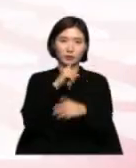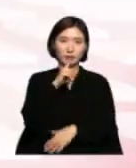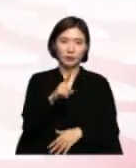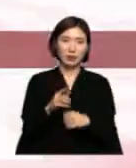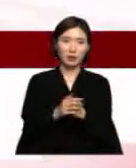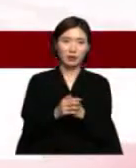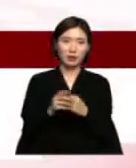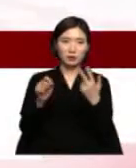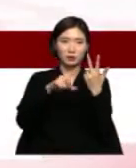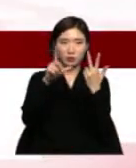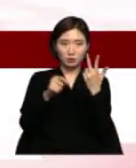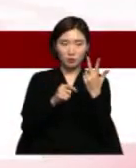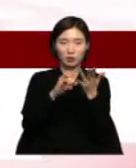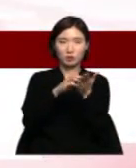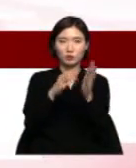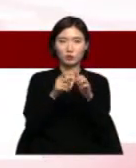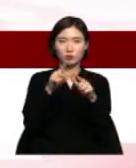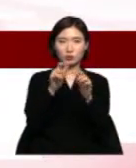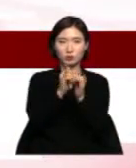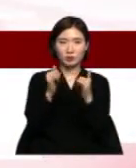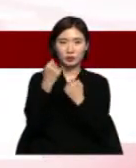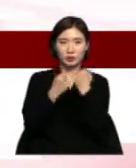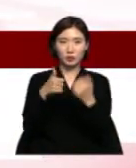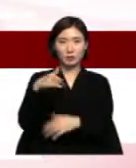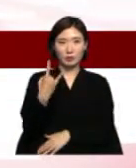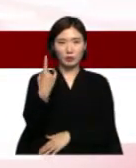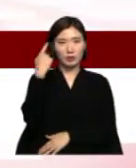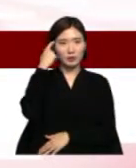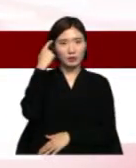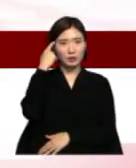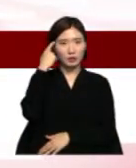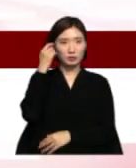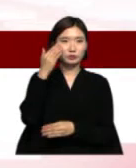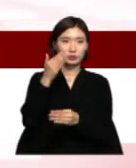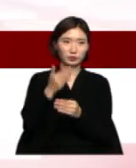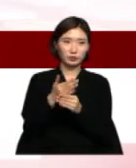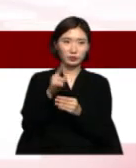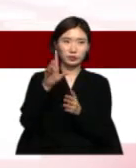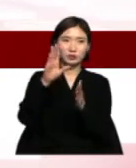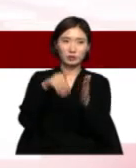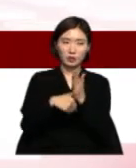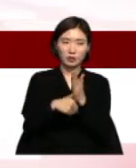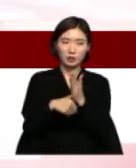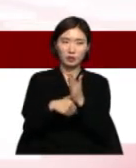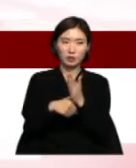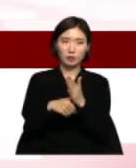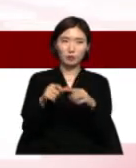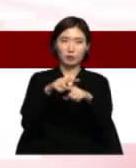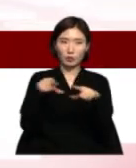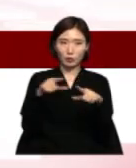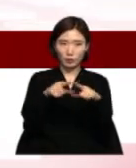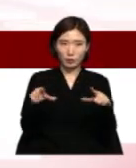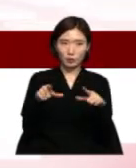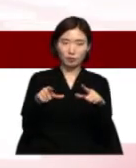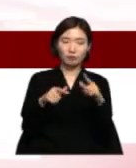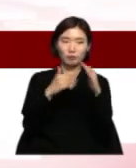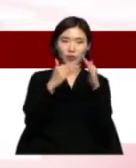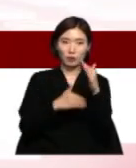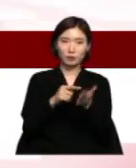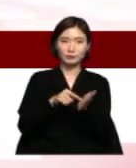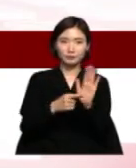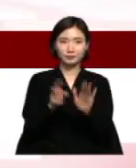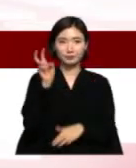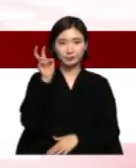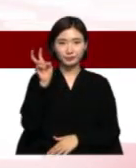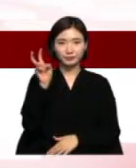이제 7월쯤에 이제 주민 설명회를 생각하고 있으니까 네. 그때 되면 그때 계략적인 안 같은 게 나올 거예요.